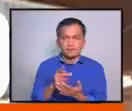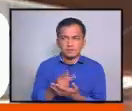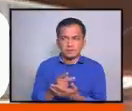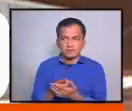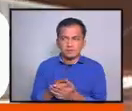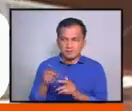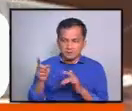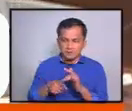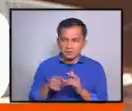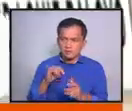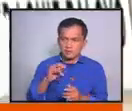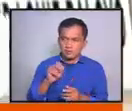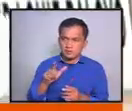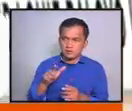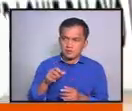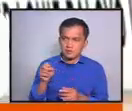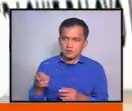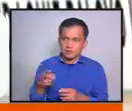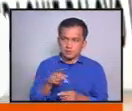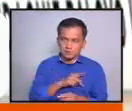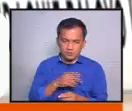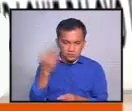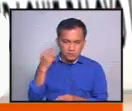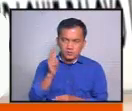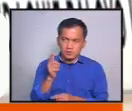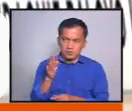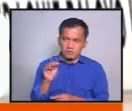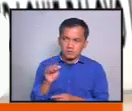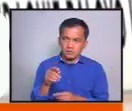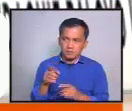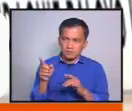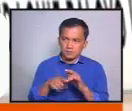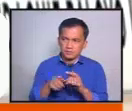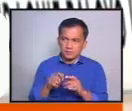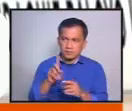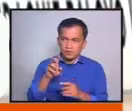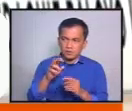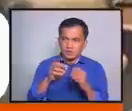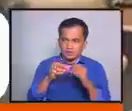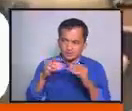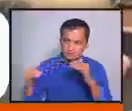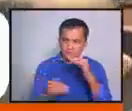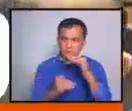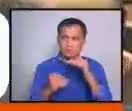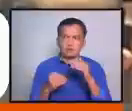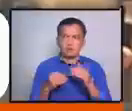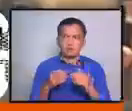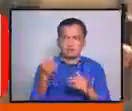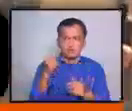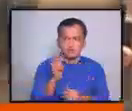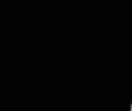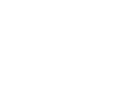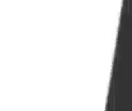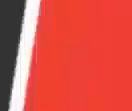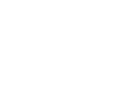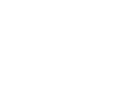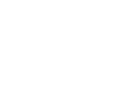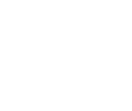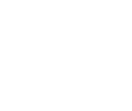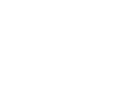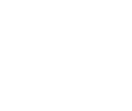Pinatawan ng dismissal order ang mga pulis noong 2014 pero nauwi ang parusa sa one-rank demotion noong 2017.